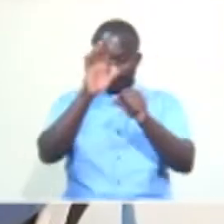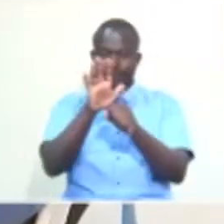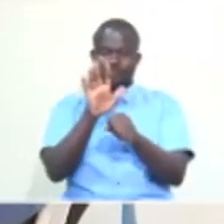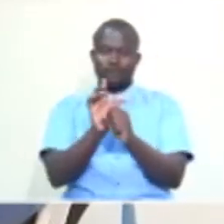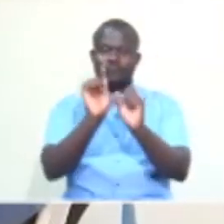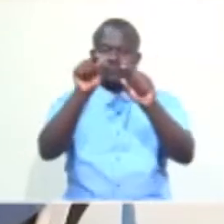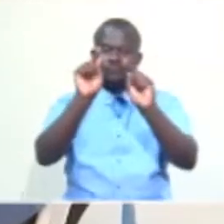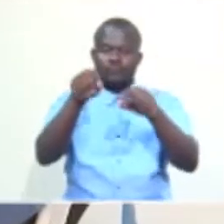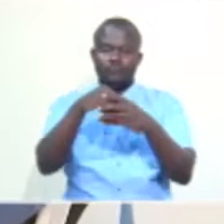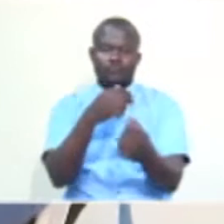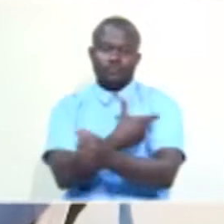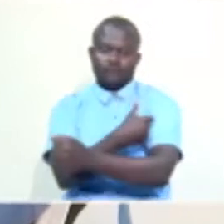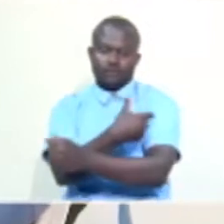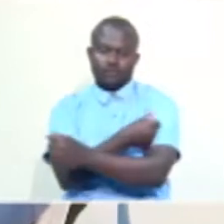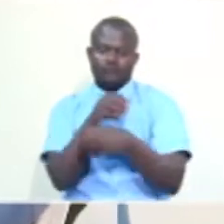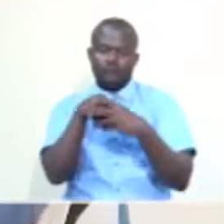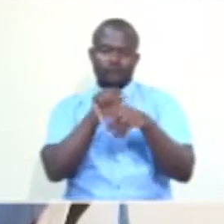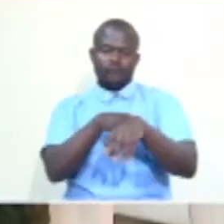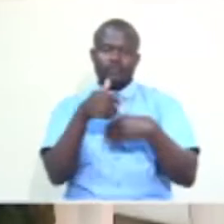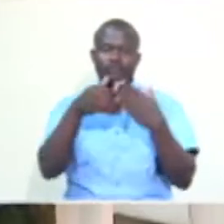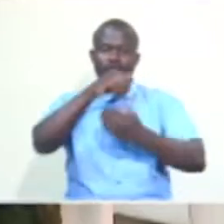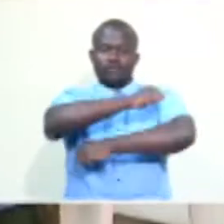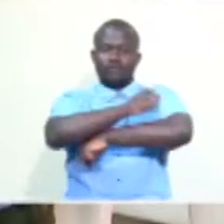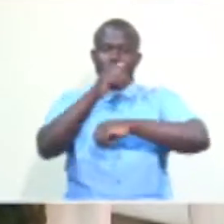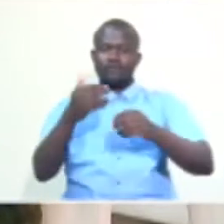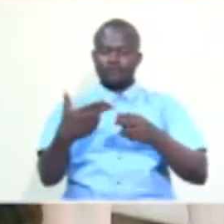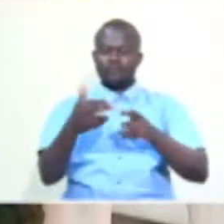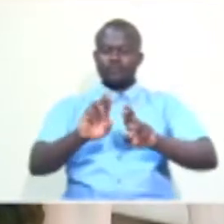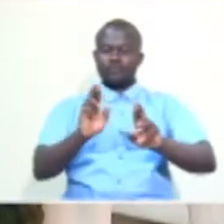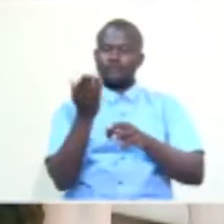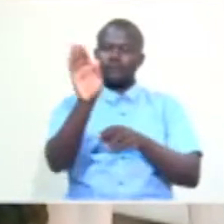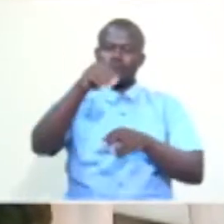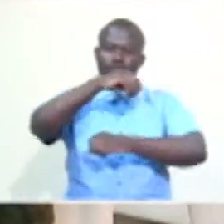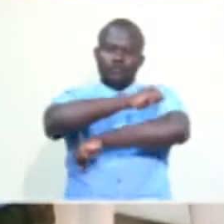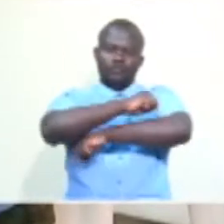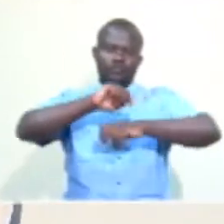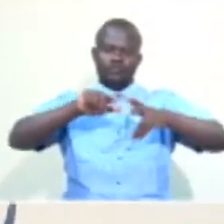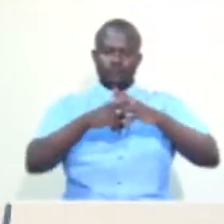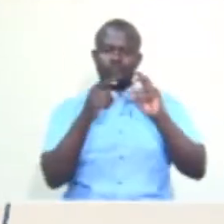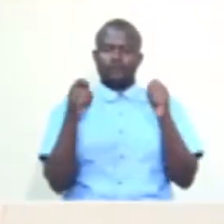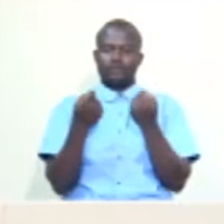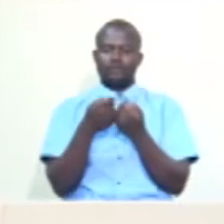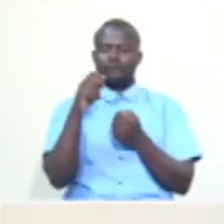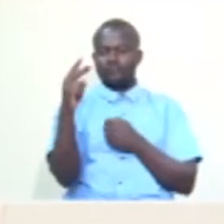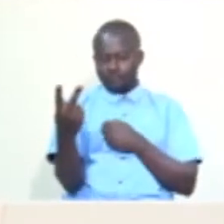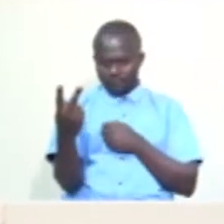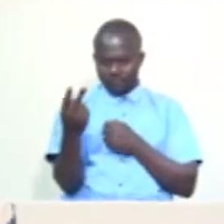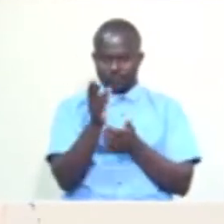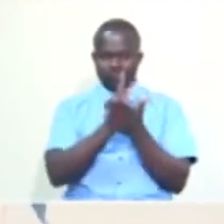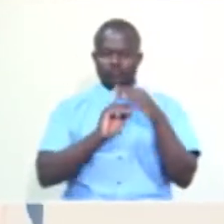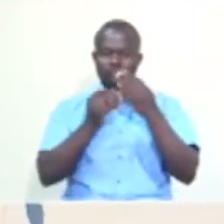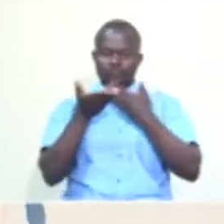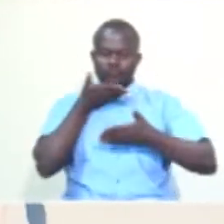bari kuza kwikingiza ni mu gihe abanyeshuri bitegura gusubira ku ishuri gutangira igihembwe cya kabiri bamwe mu